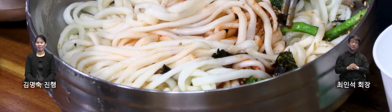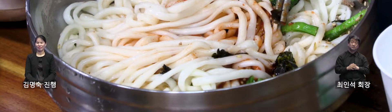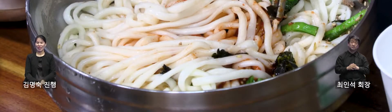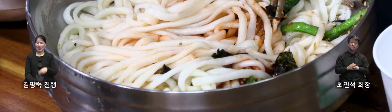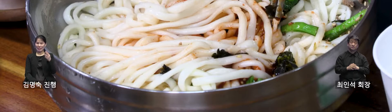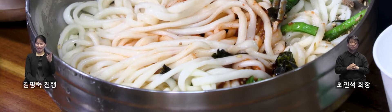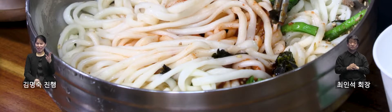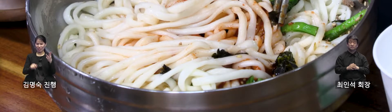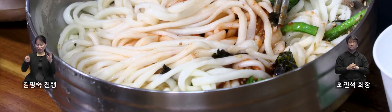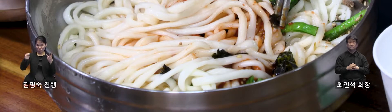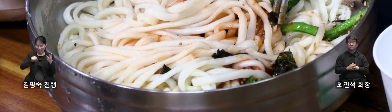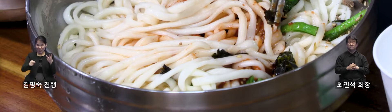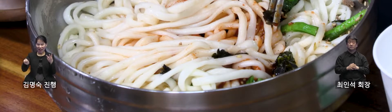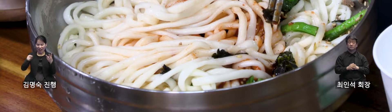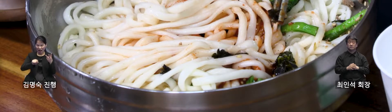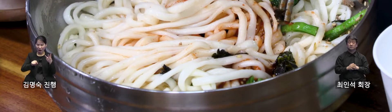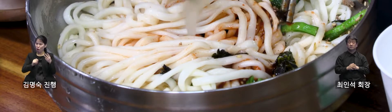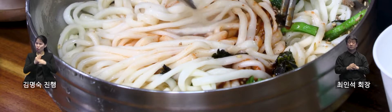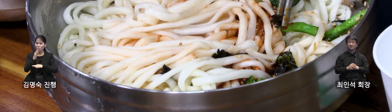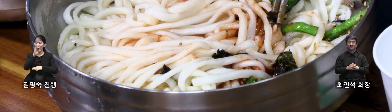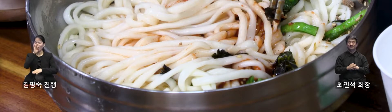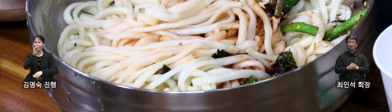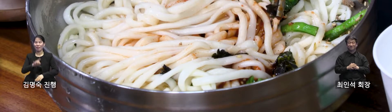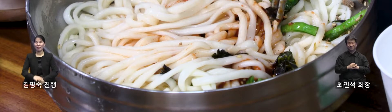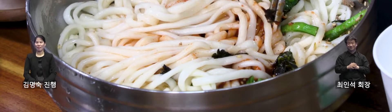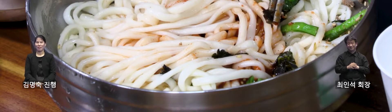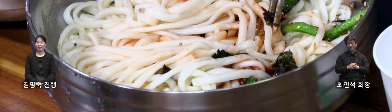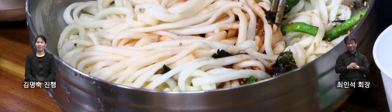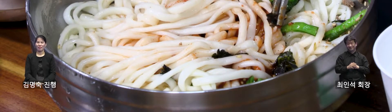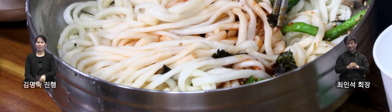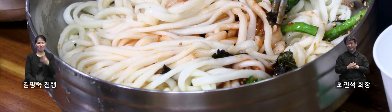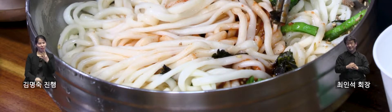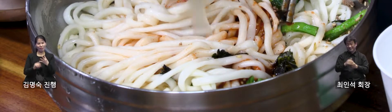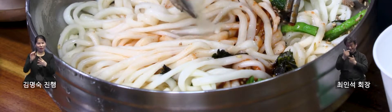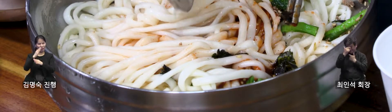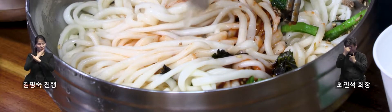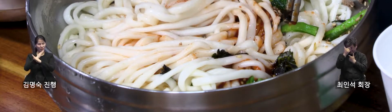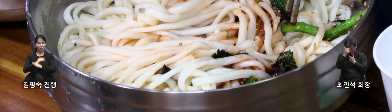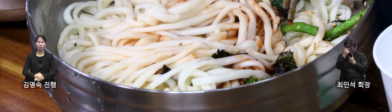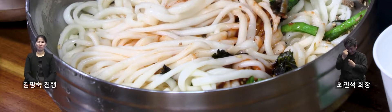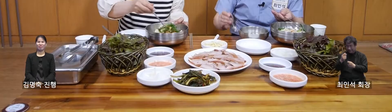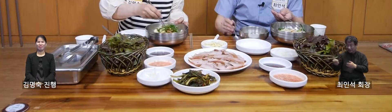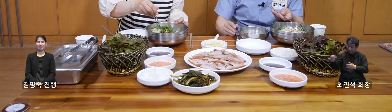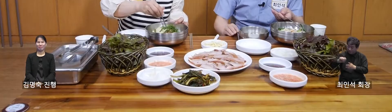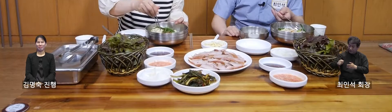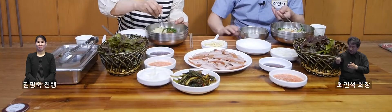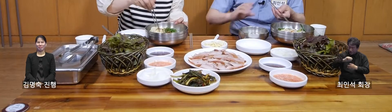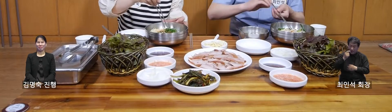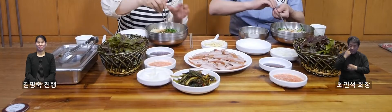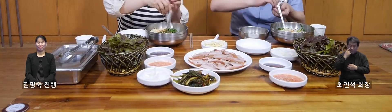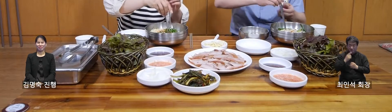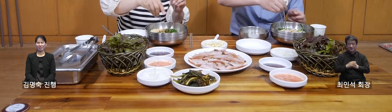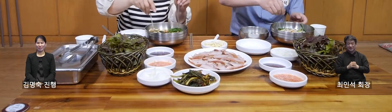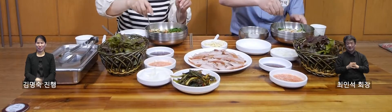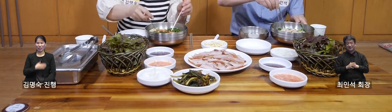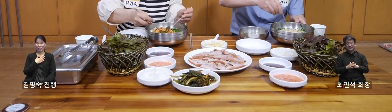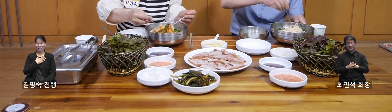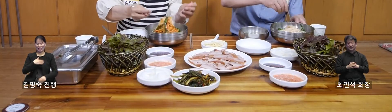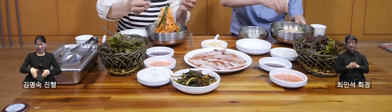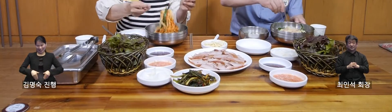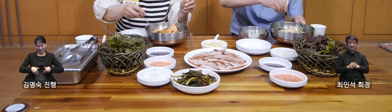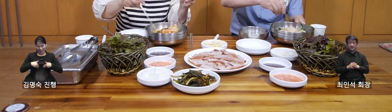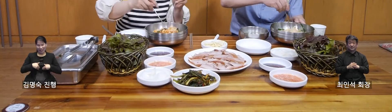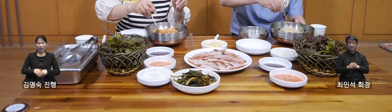세 숟가락 넘어가면 안 됩니다. 정확하게 한번 맞춰서 네. 넘어가도록 하겠습니다. 아, 저는 온이고요.